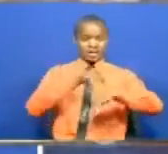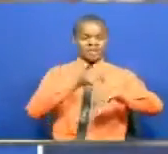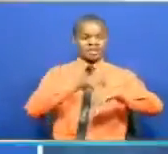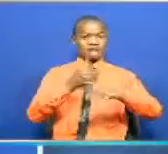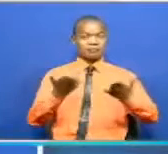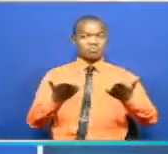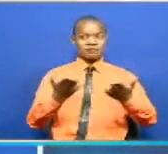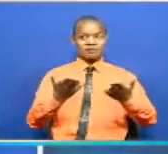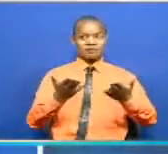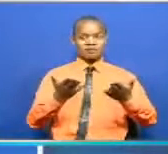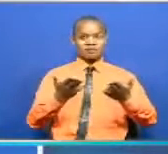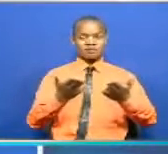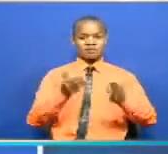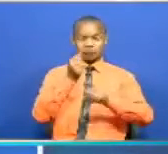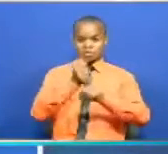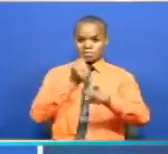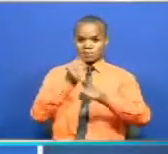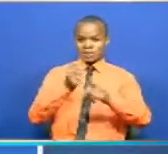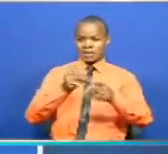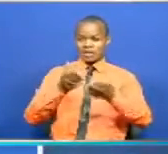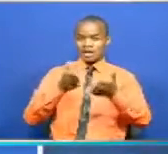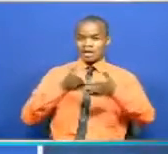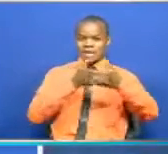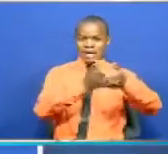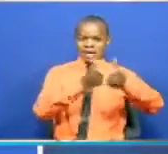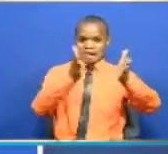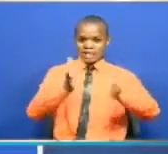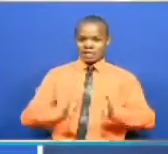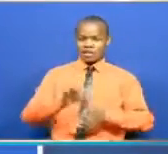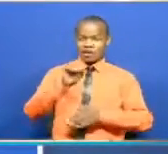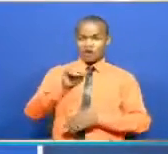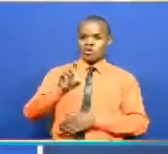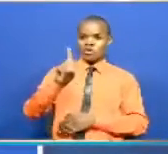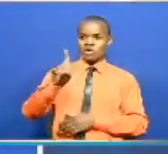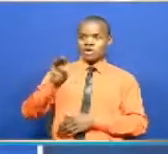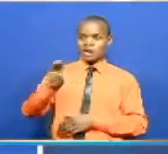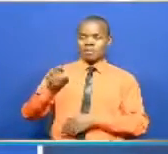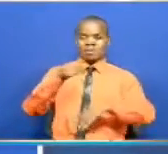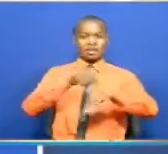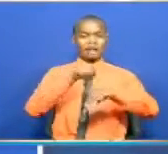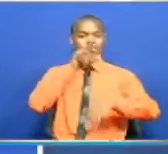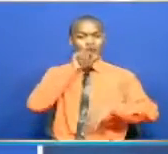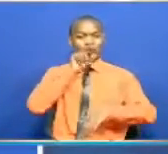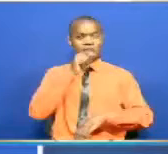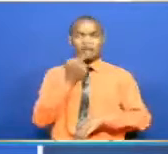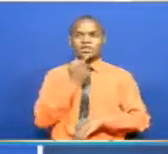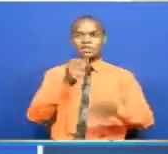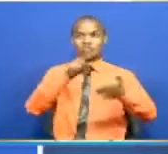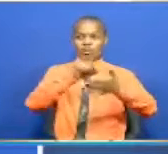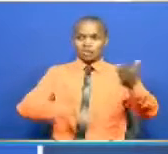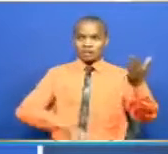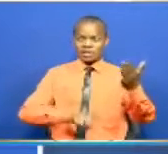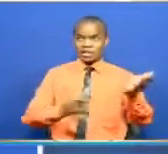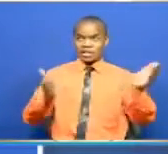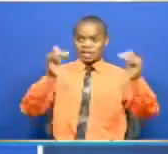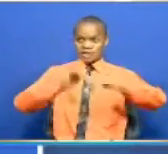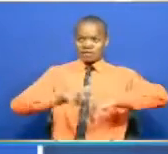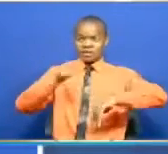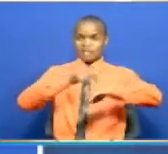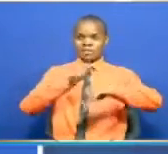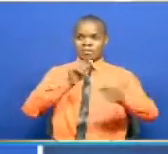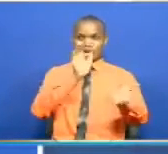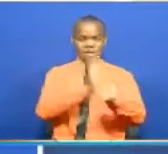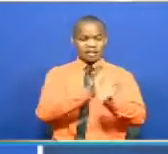uchochezi. Kiongozi wa chama cha ODM Raila Odinga kwenye ukurasa wake wa Twitter amesema matukio kukamatwa kwa maseneta hao